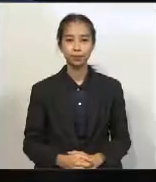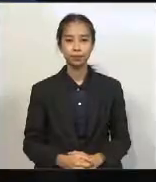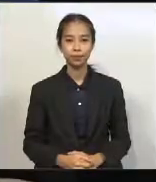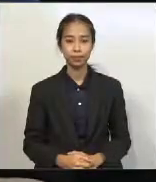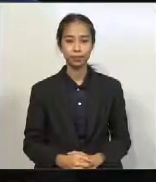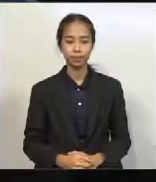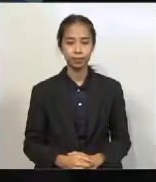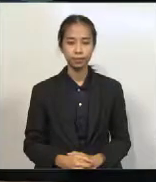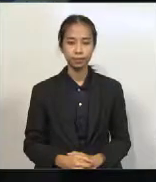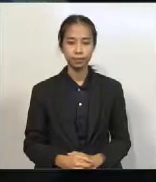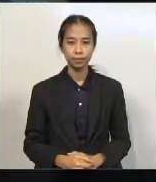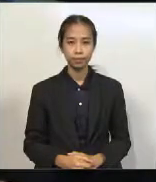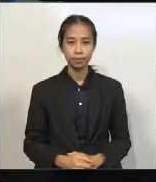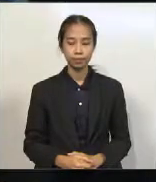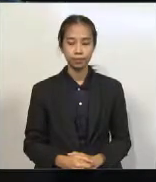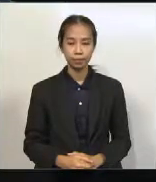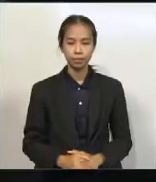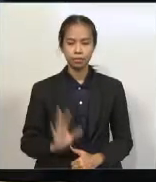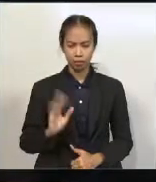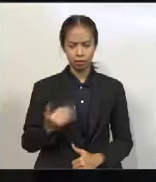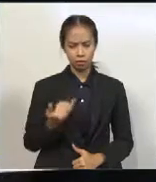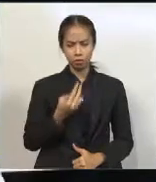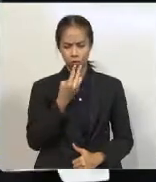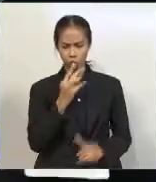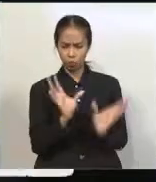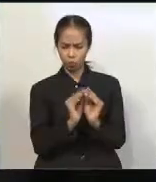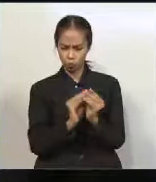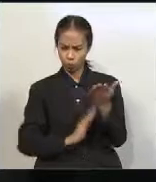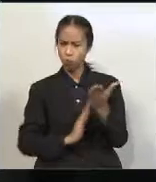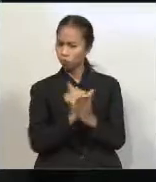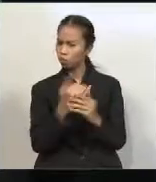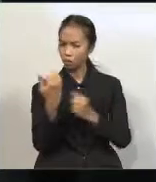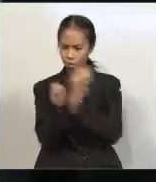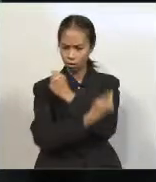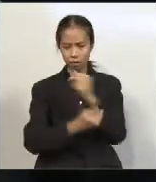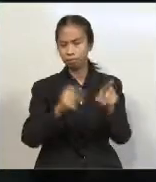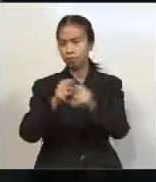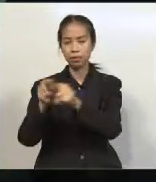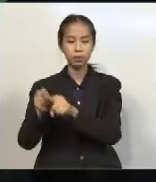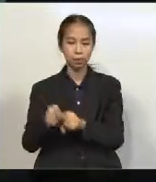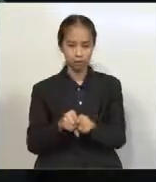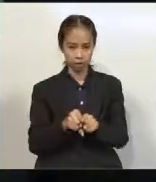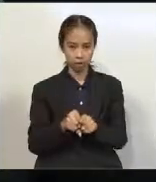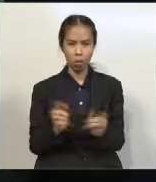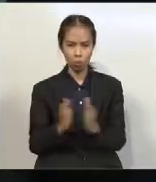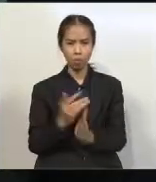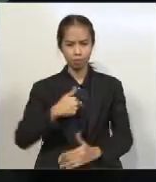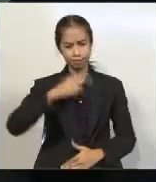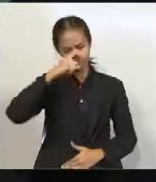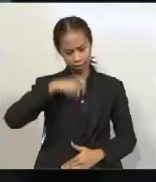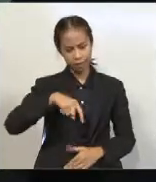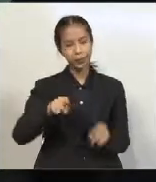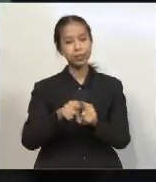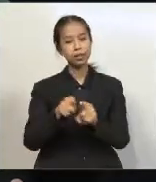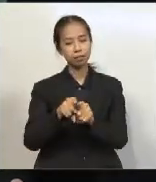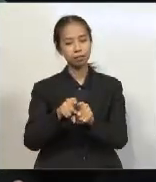ก็เป็นผลสำเร็จร่วมกันของทุกประเทศแต่ว่าแน่นอนก็รวมทั้งประเทศไทยด้วยนะครับ